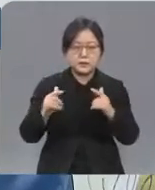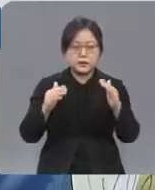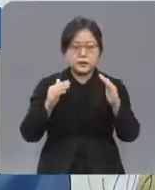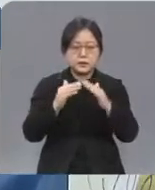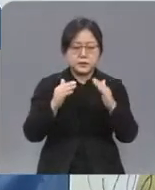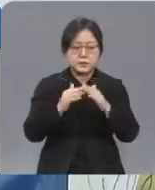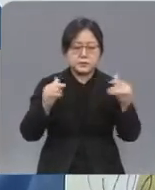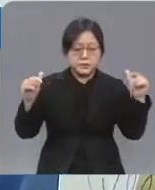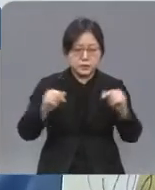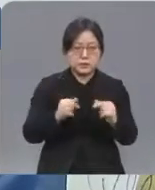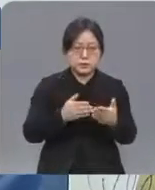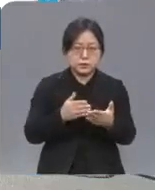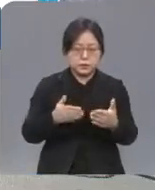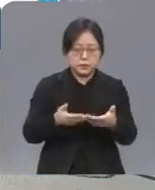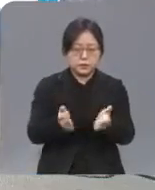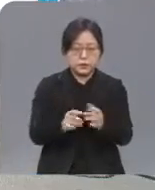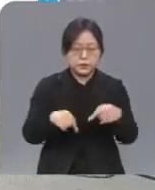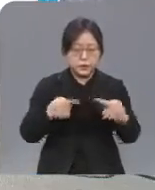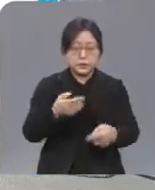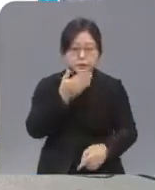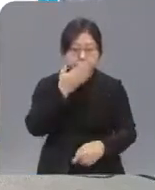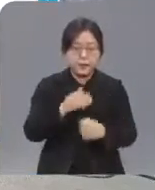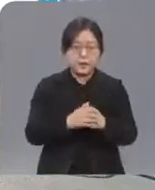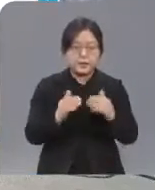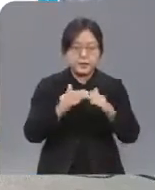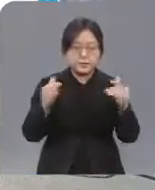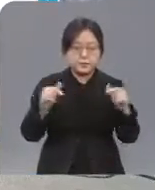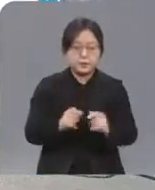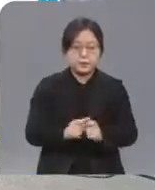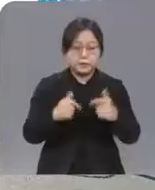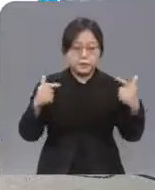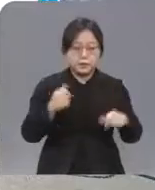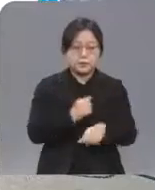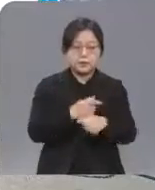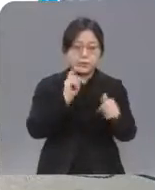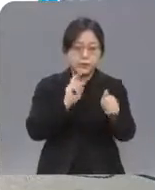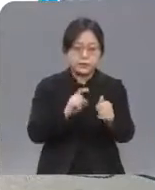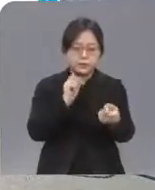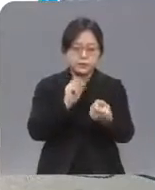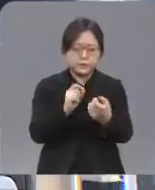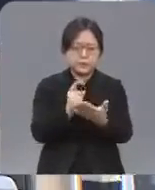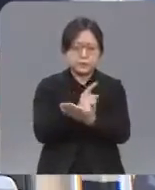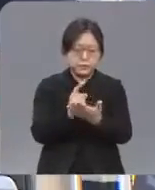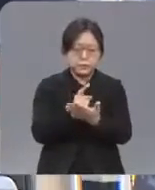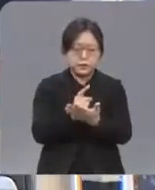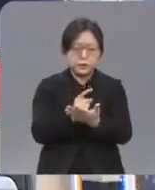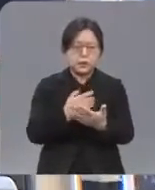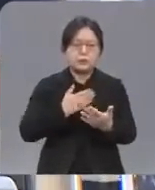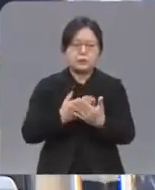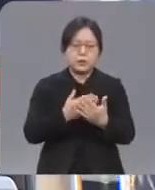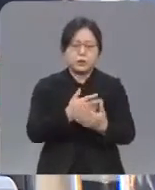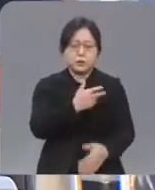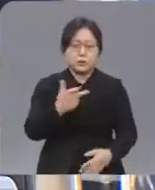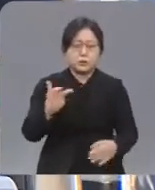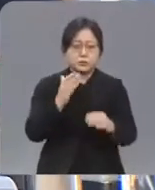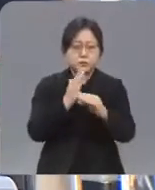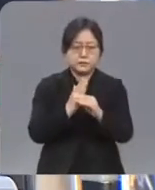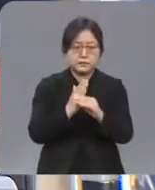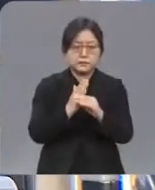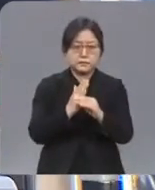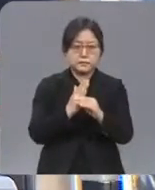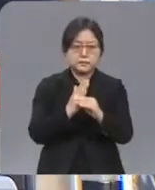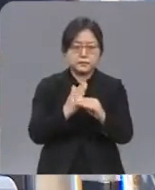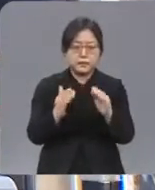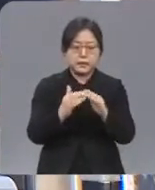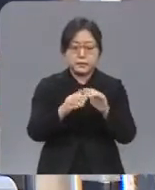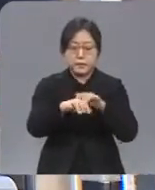그 재택치료팀에 넣을 수 있게. 재택치료가 확대되면서 확진자와 밀접 접촉자들의 불안감이 커지고 있는 가운데